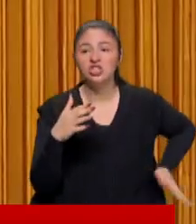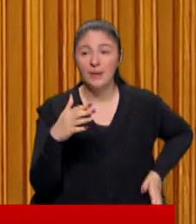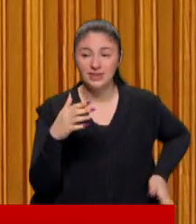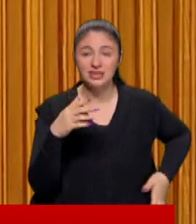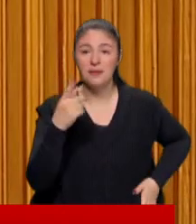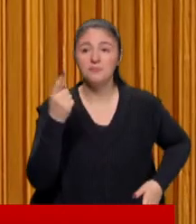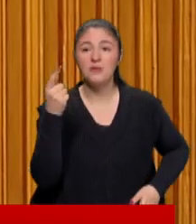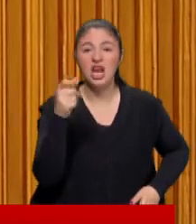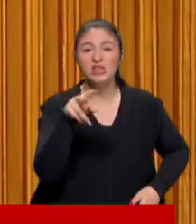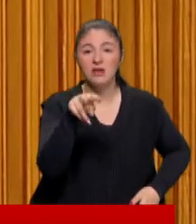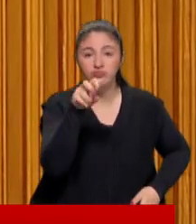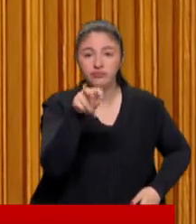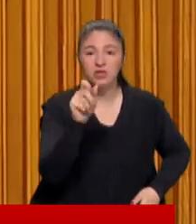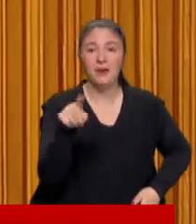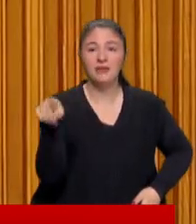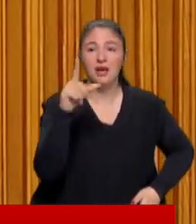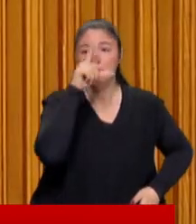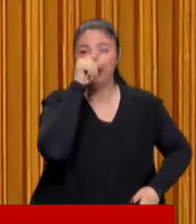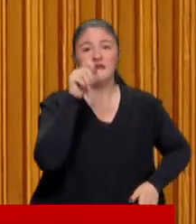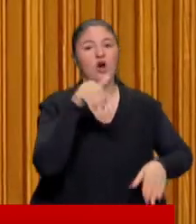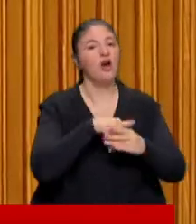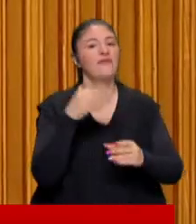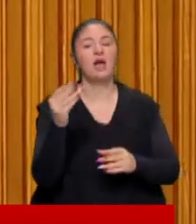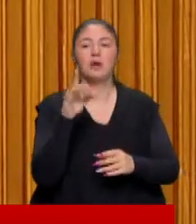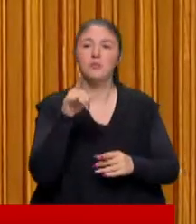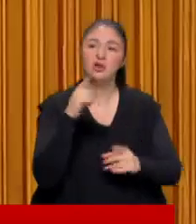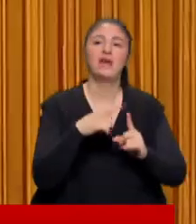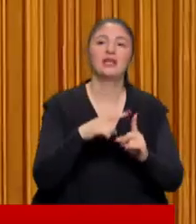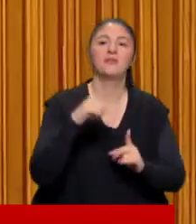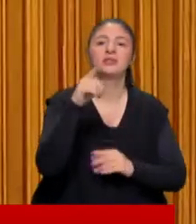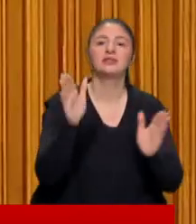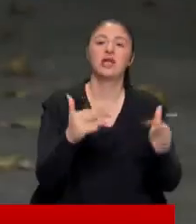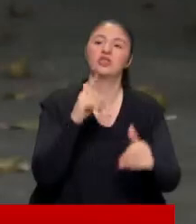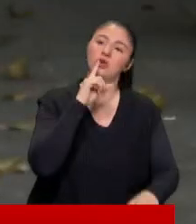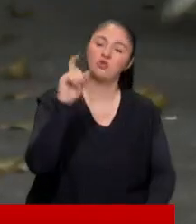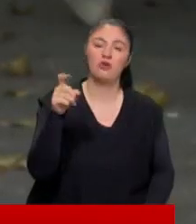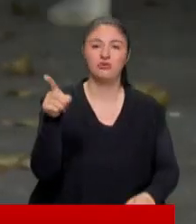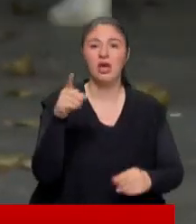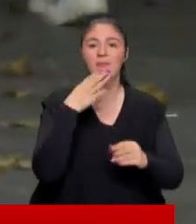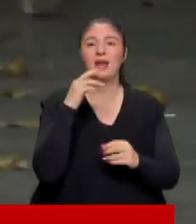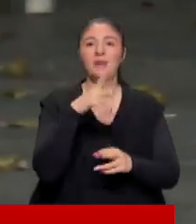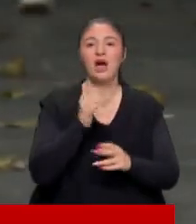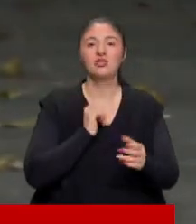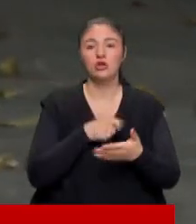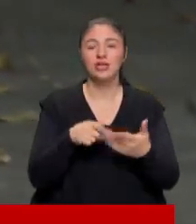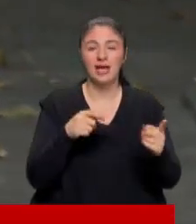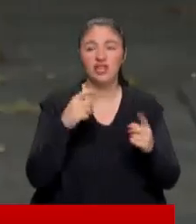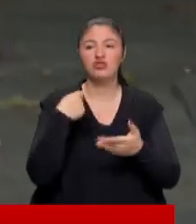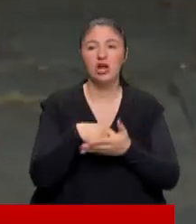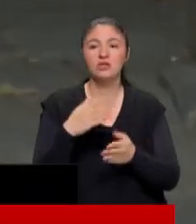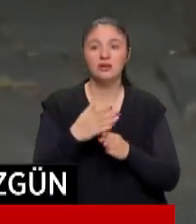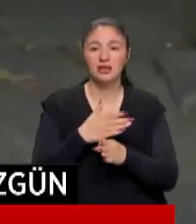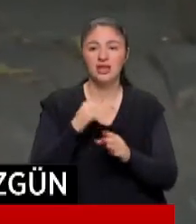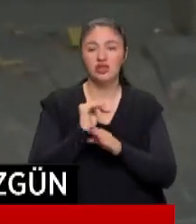Cebinizden paranızı alanlara Mart ayında oy vermeyin. Bunun hesabını sandıkta sorun. Emekliler gibi asgari ücretliler de çarşı